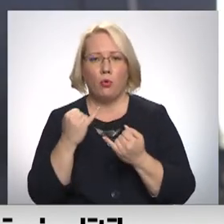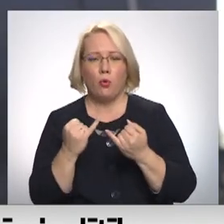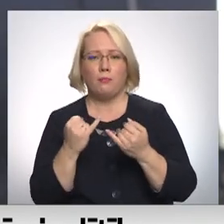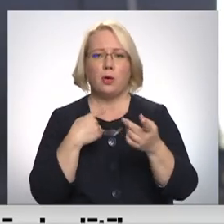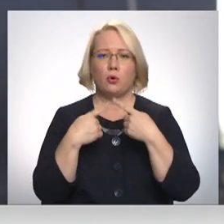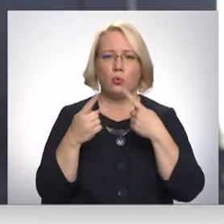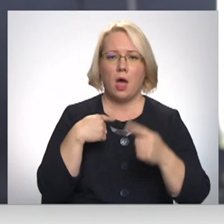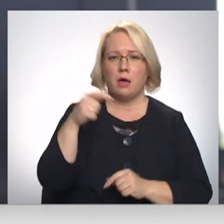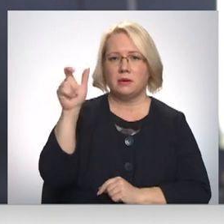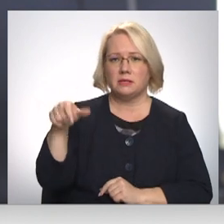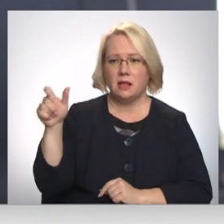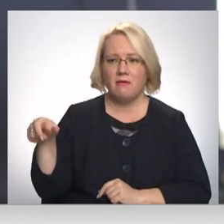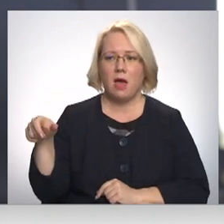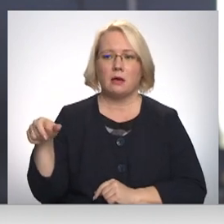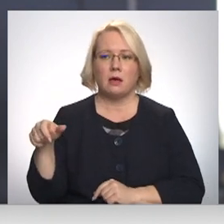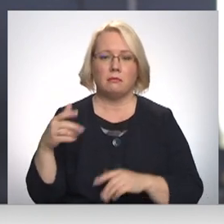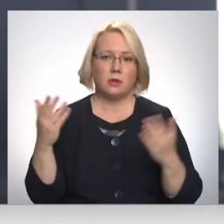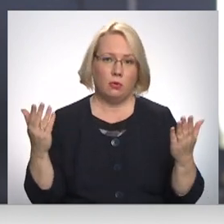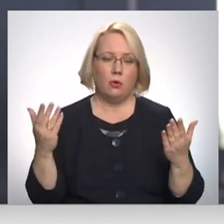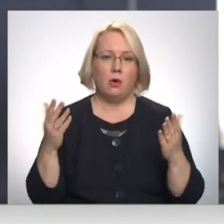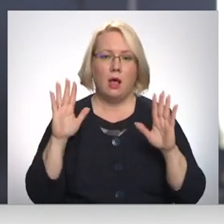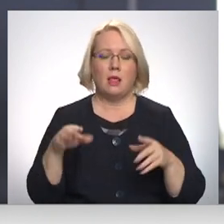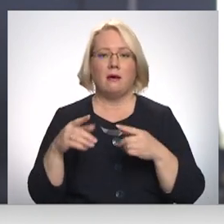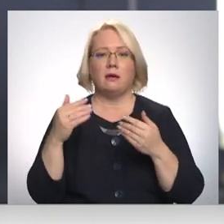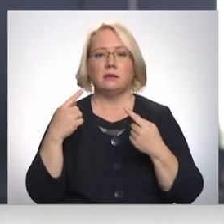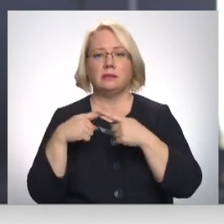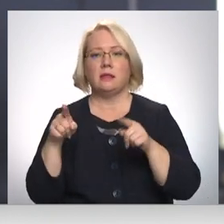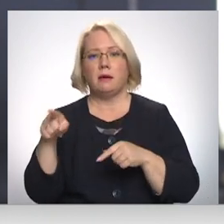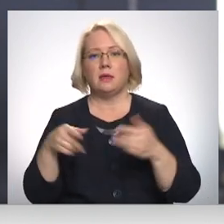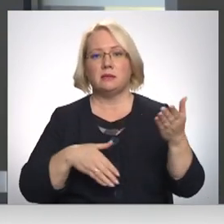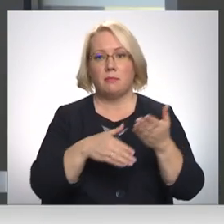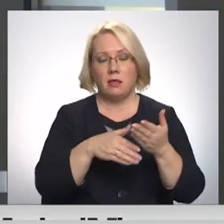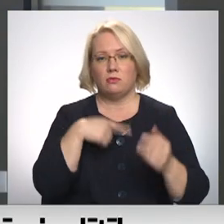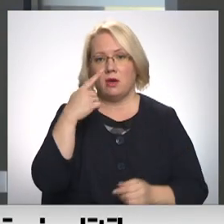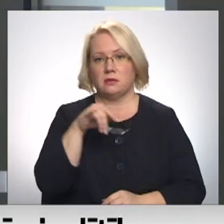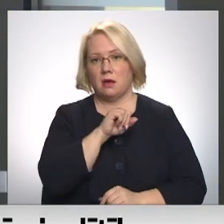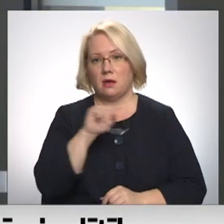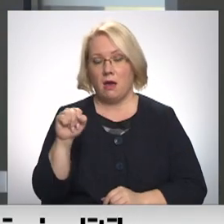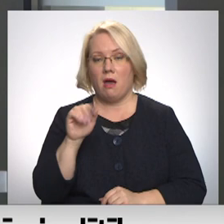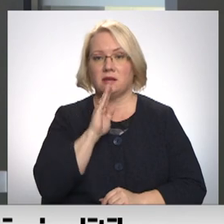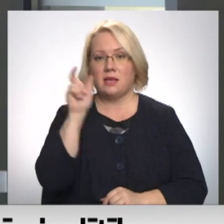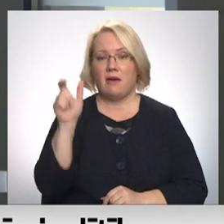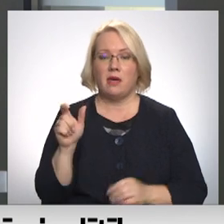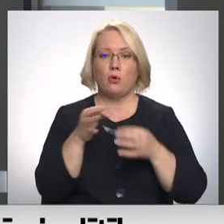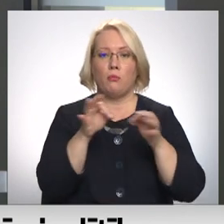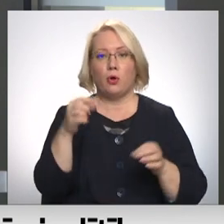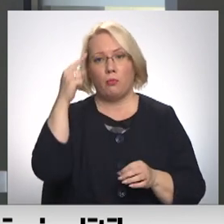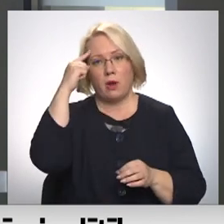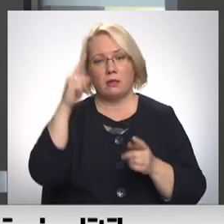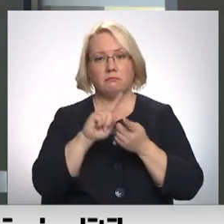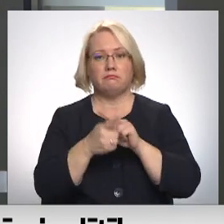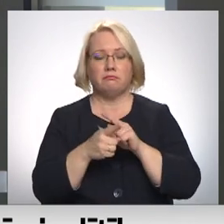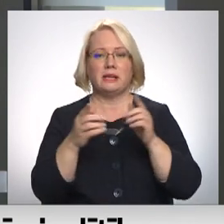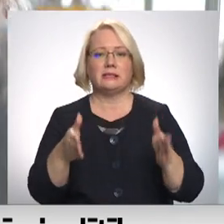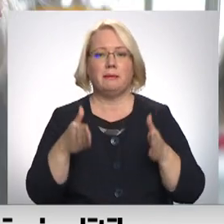runājot ar cilvēkiem, vai citam tas palīdz, jāsar jau kad jā. Guna plāno no brīvprātīgās kļūt par